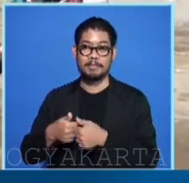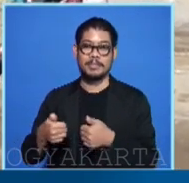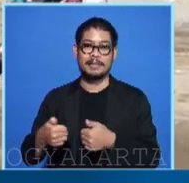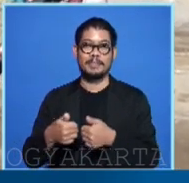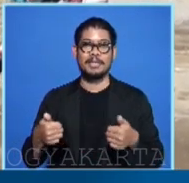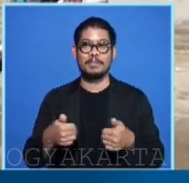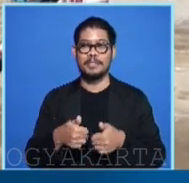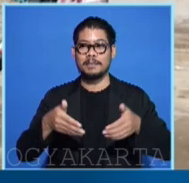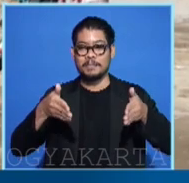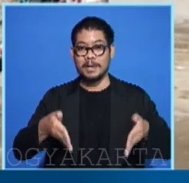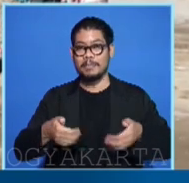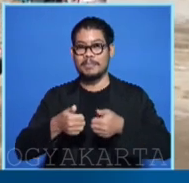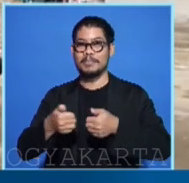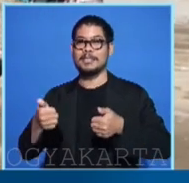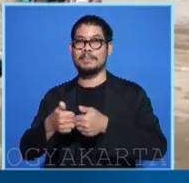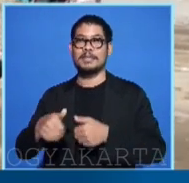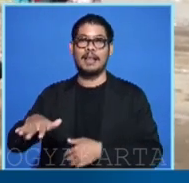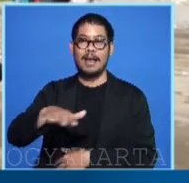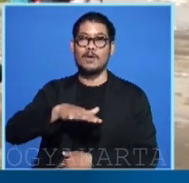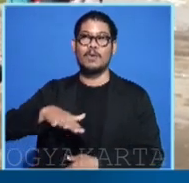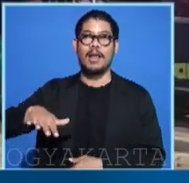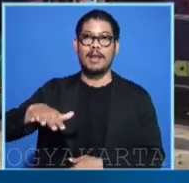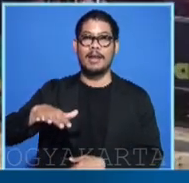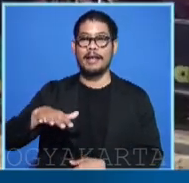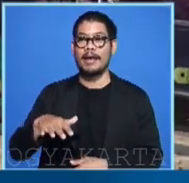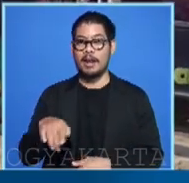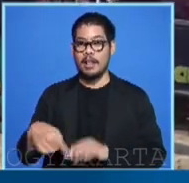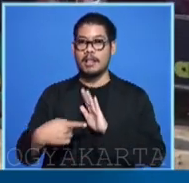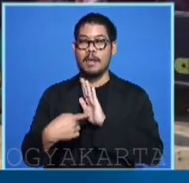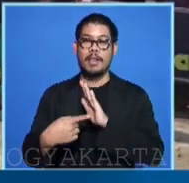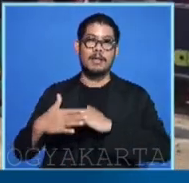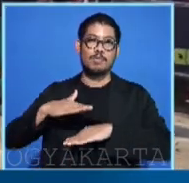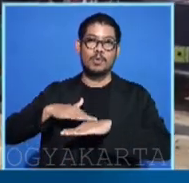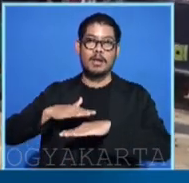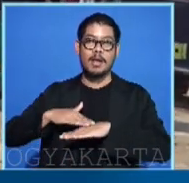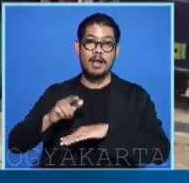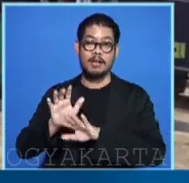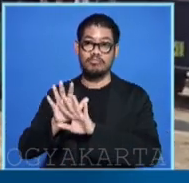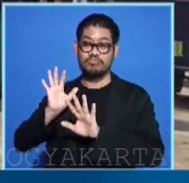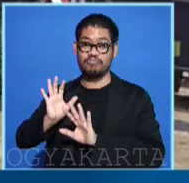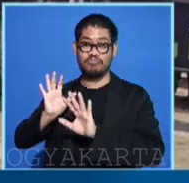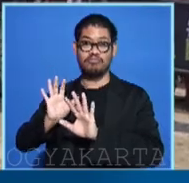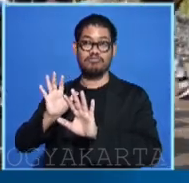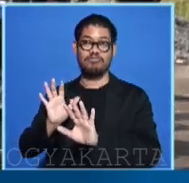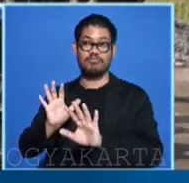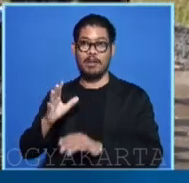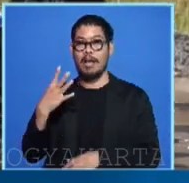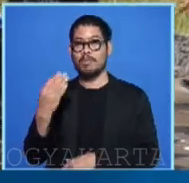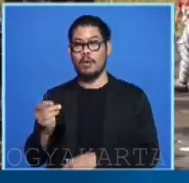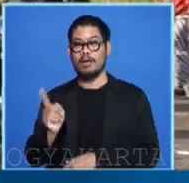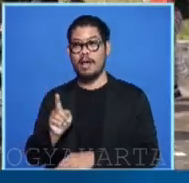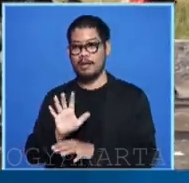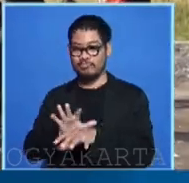dan kemudian kegiatan kirab budaya Merti Dusun. Usai dikirab mengelilingi dusun, gunungan dibawa ke area